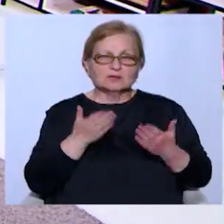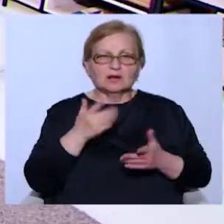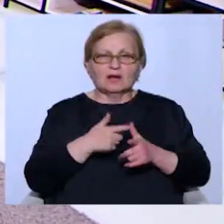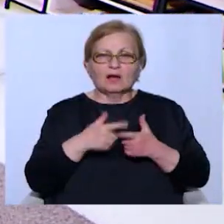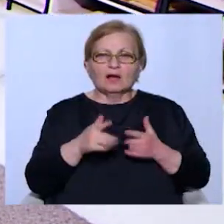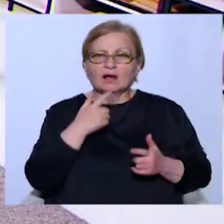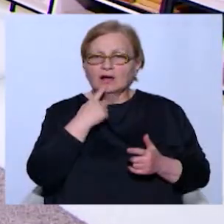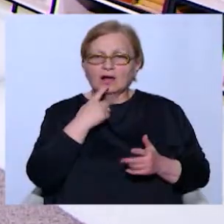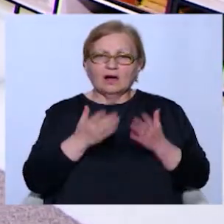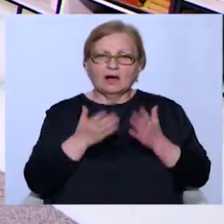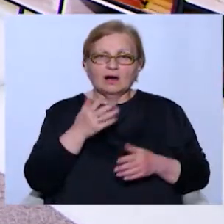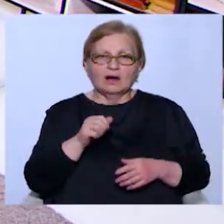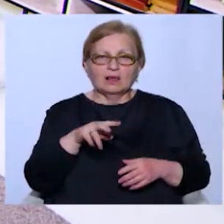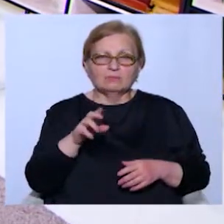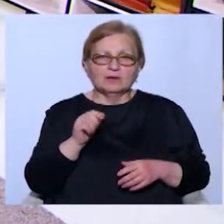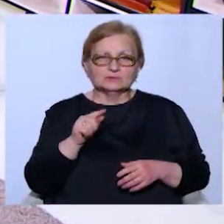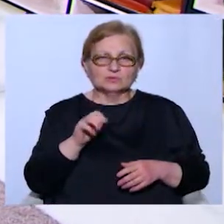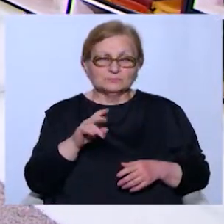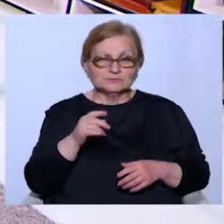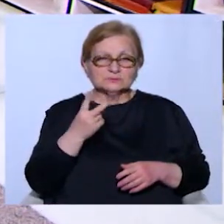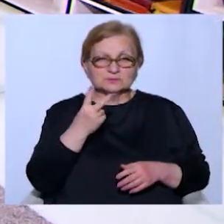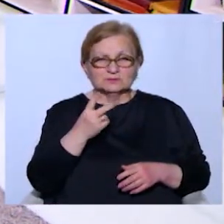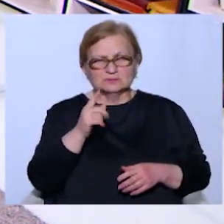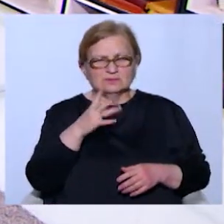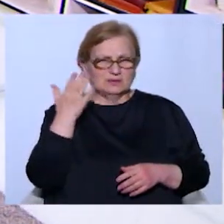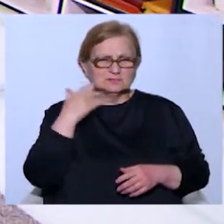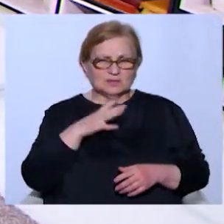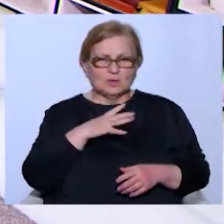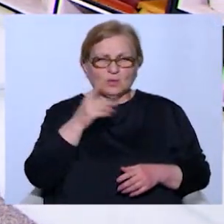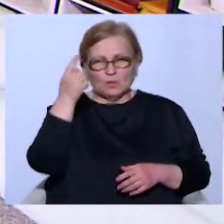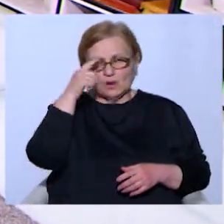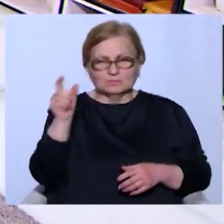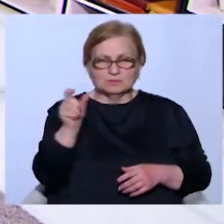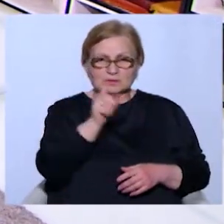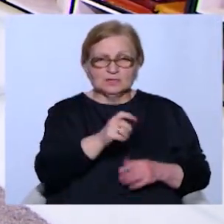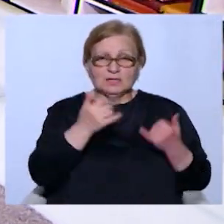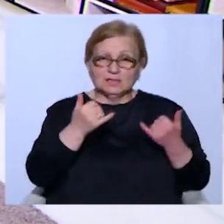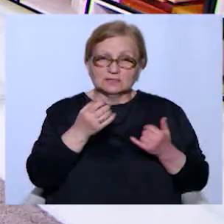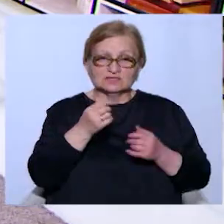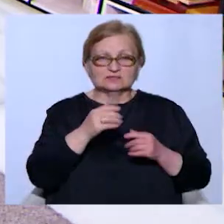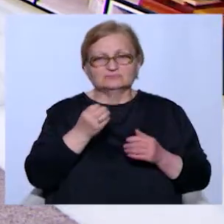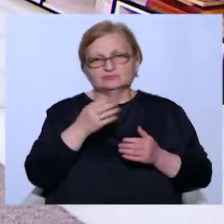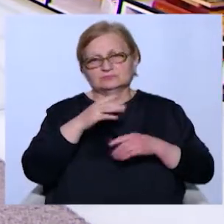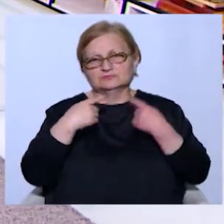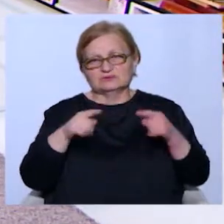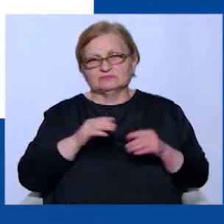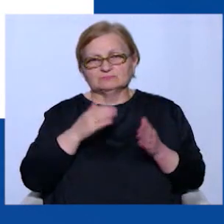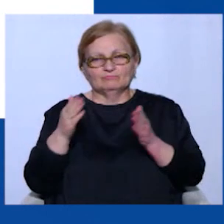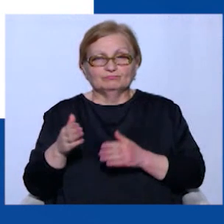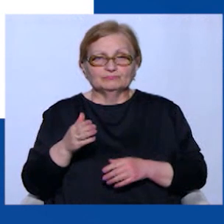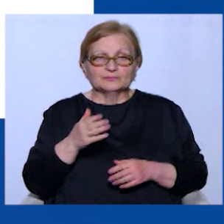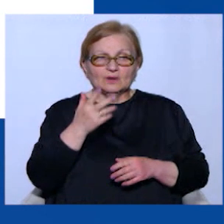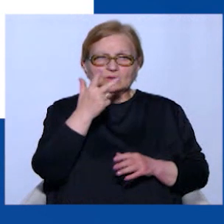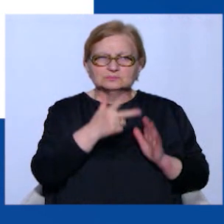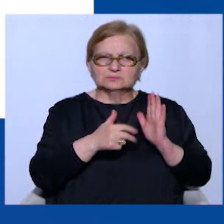ამოცანა, კიდე ერთ-ორს განვიხილავთ და შემდეგ თემაზე გადავალთ. გვაქვს 31 კარტიანი